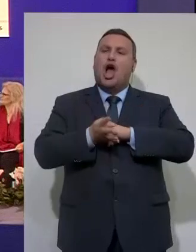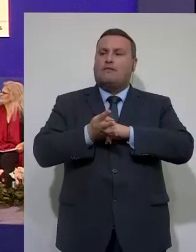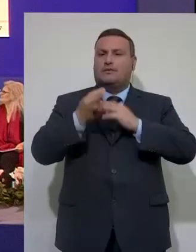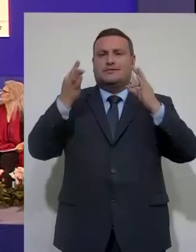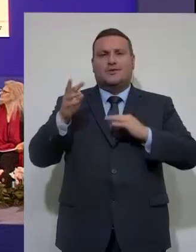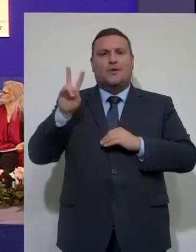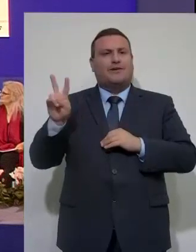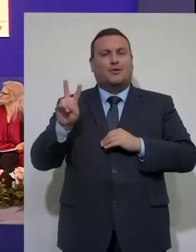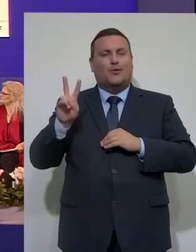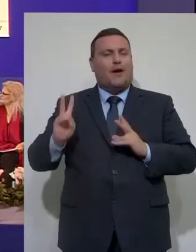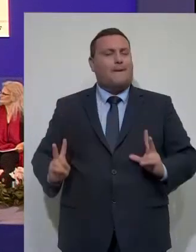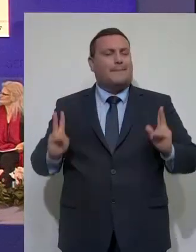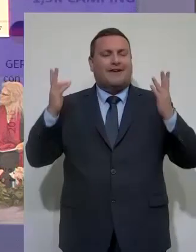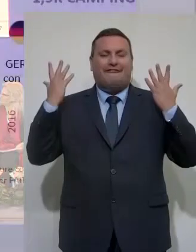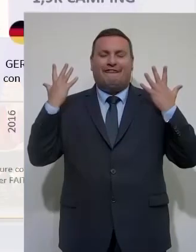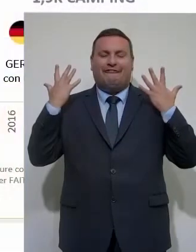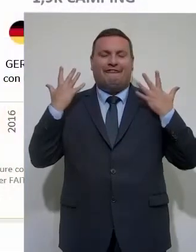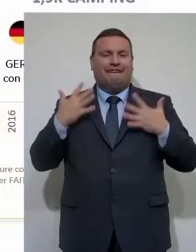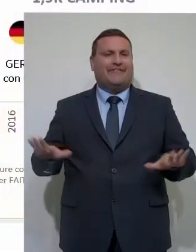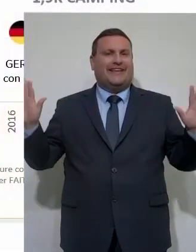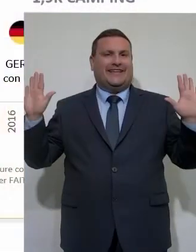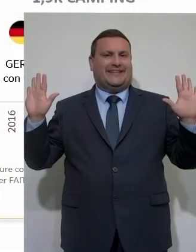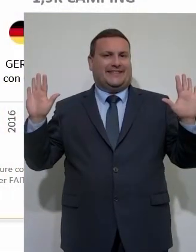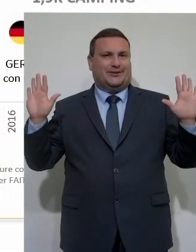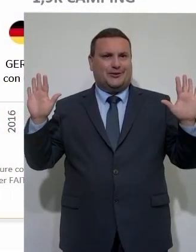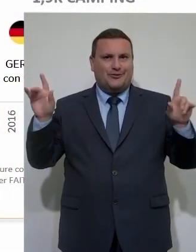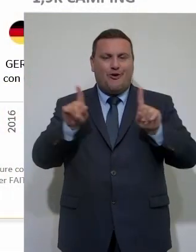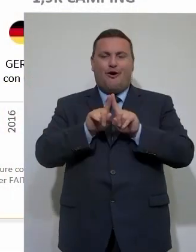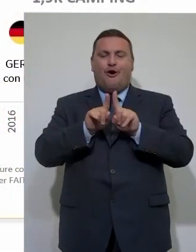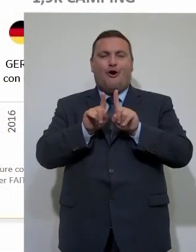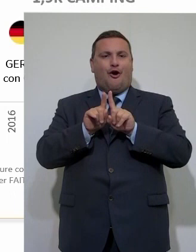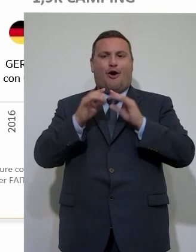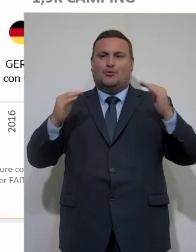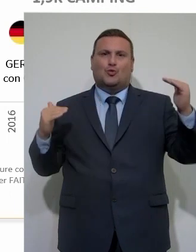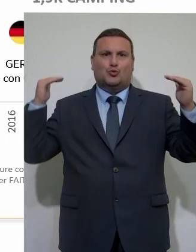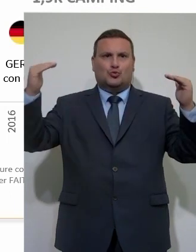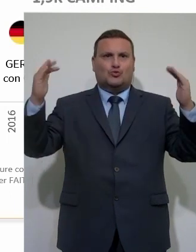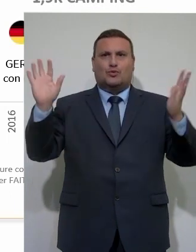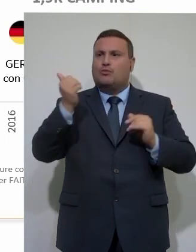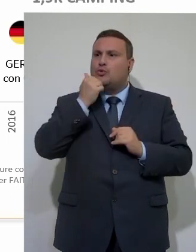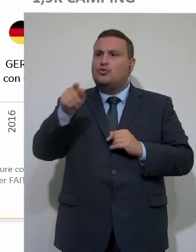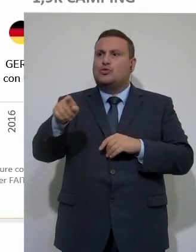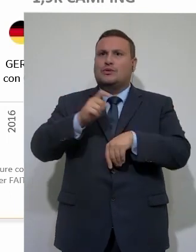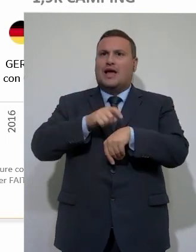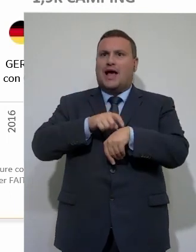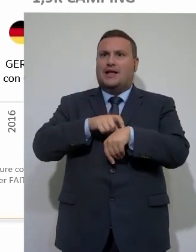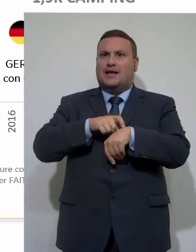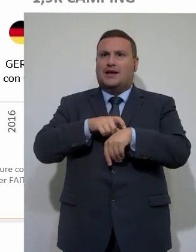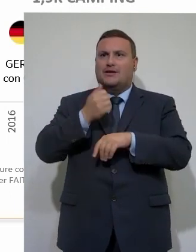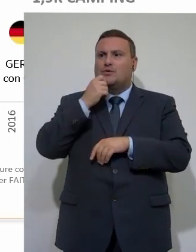quanto si può prevedere oggi? Il tempo ci sta, è già finito. Noi dobbiamo... No, era fermo il timer. Adesso è da